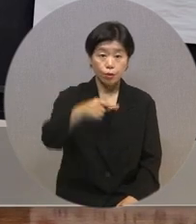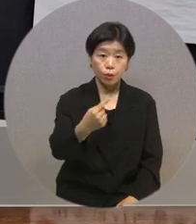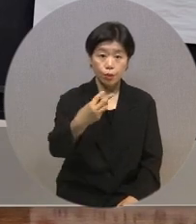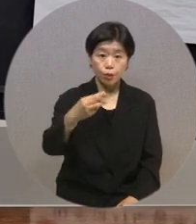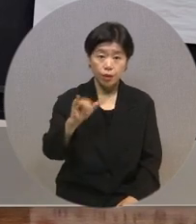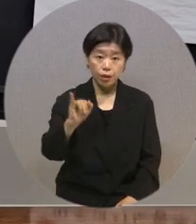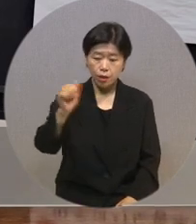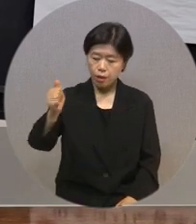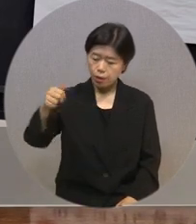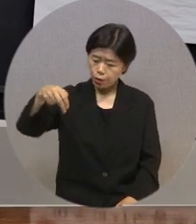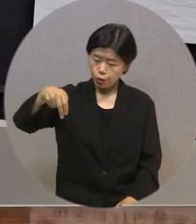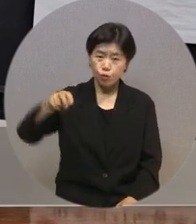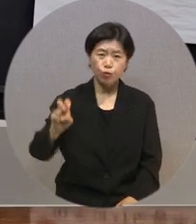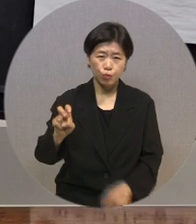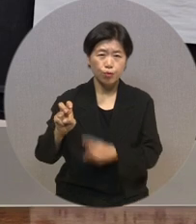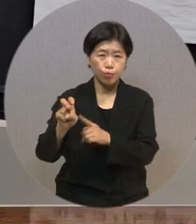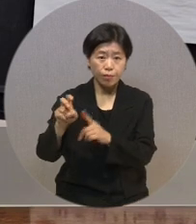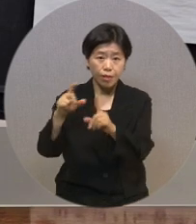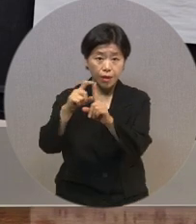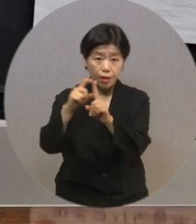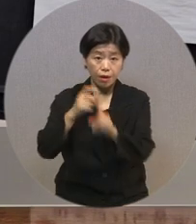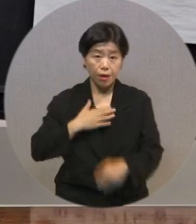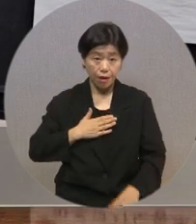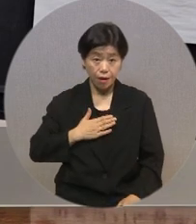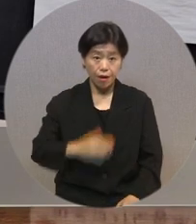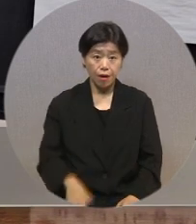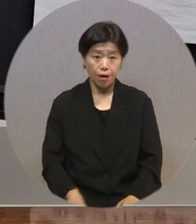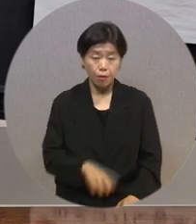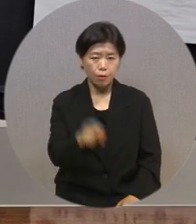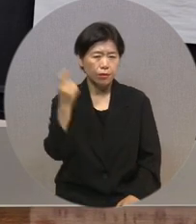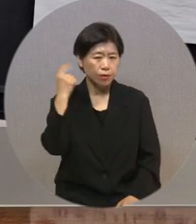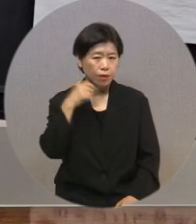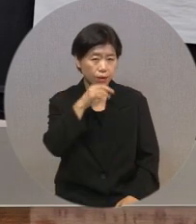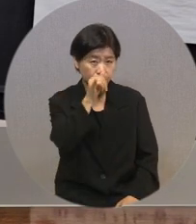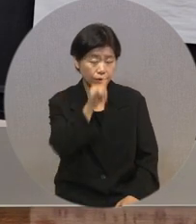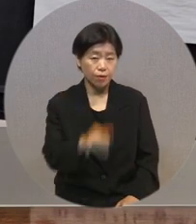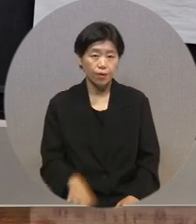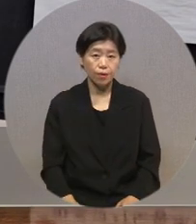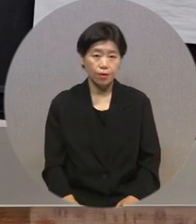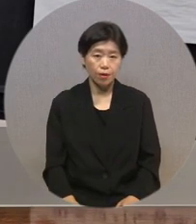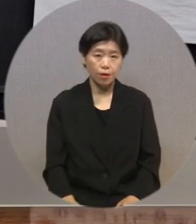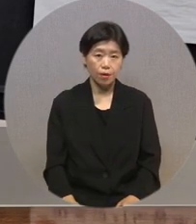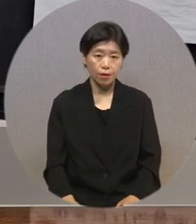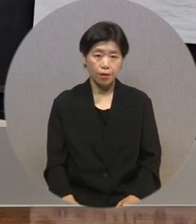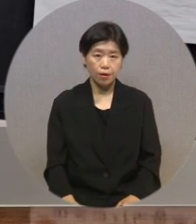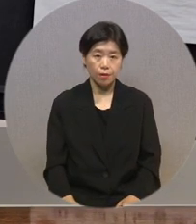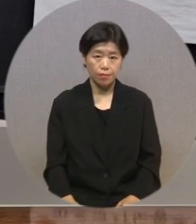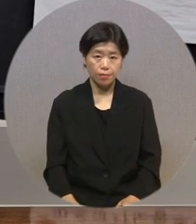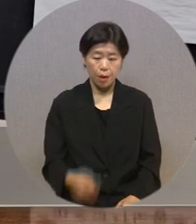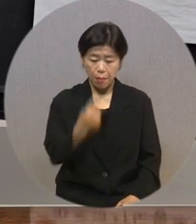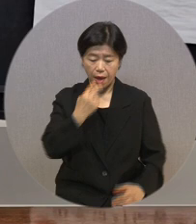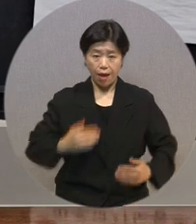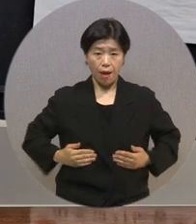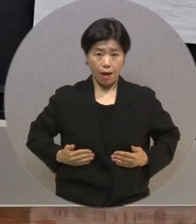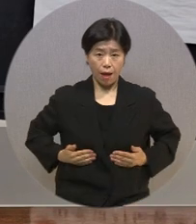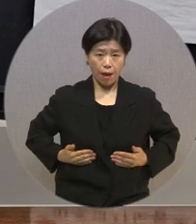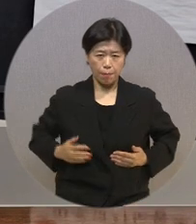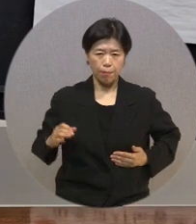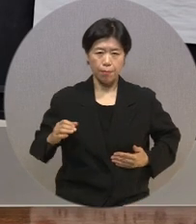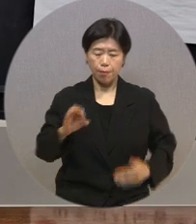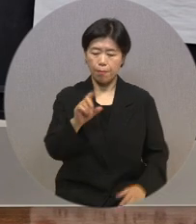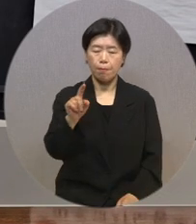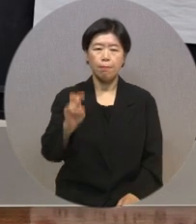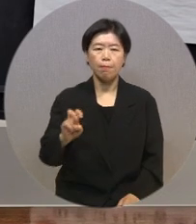조류흠에 관련해서 많이들 아마 들으셨을 겁니다. 예, 이게 폐암의 주 원인이라고도